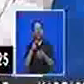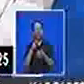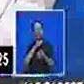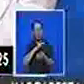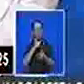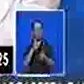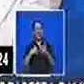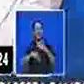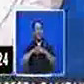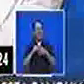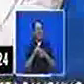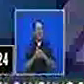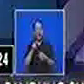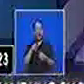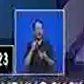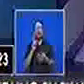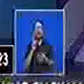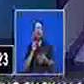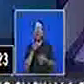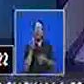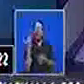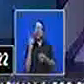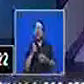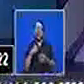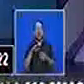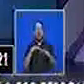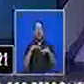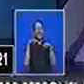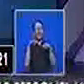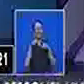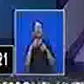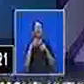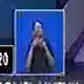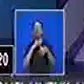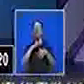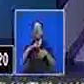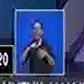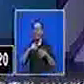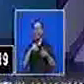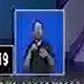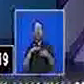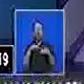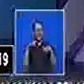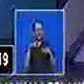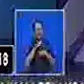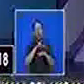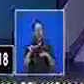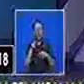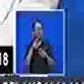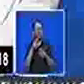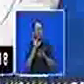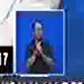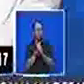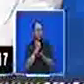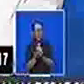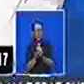pertama dan sudah berjalan 3 tahun. Untuk apa? Memperlakukan sungai ini tidak hanya sekedar untuk air dan kebutuhan teknis, tapi